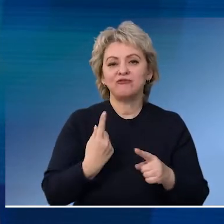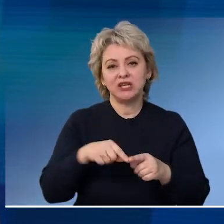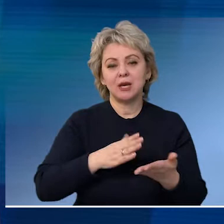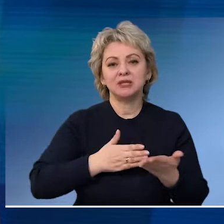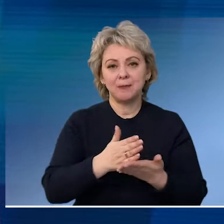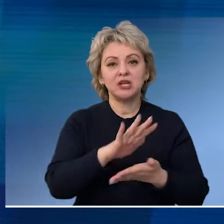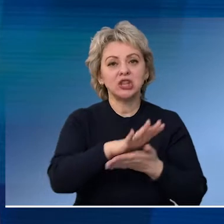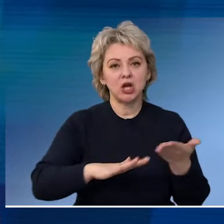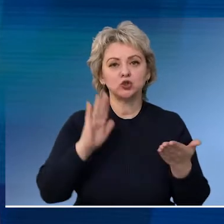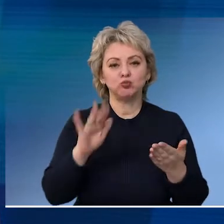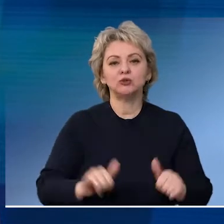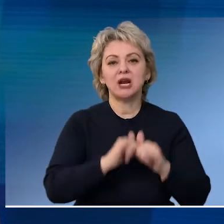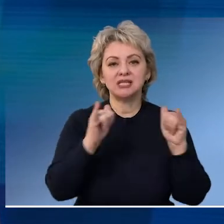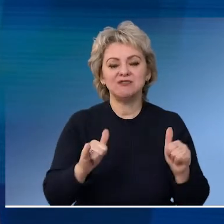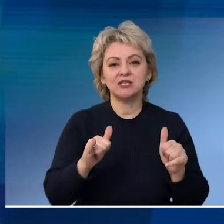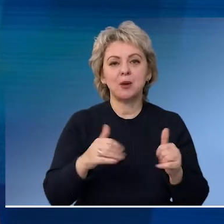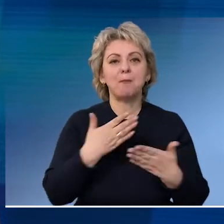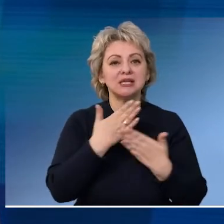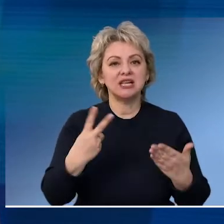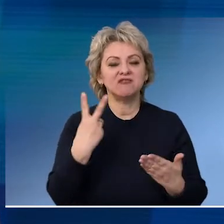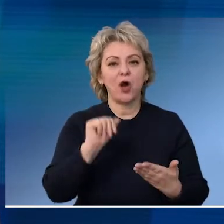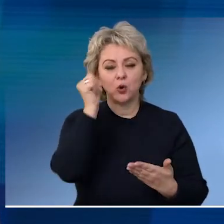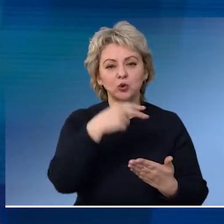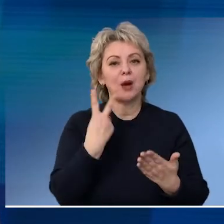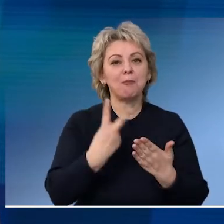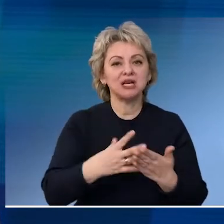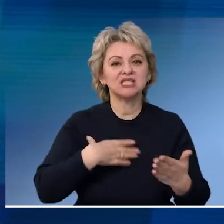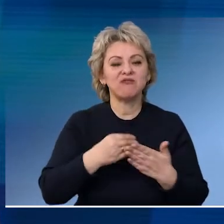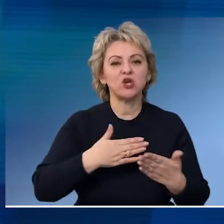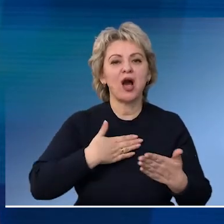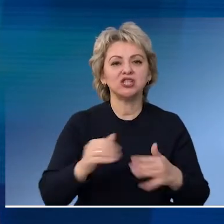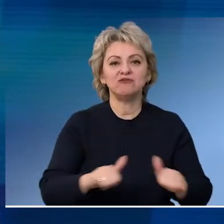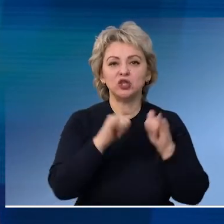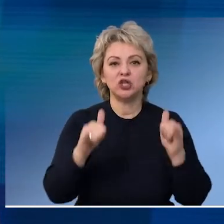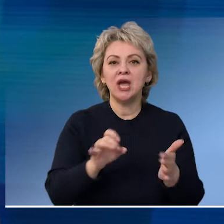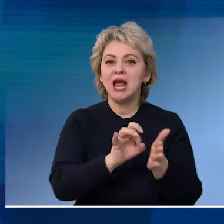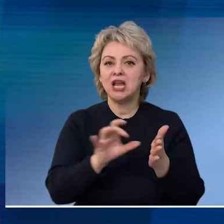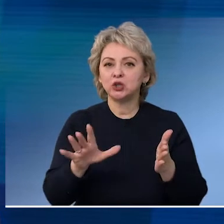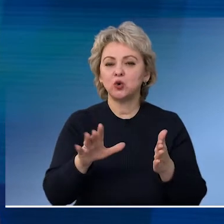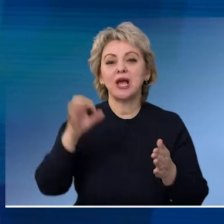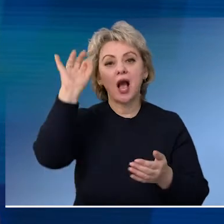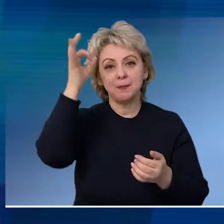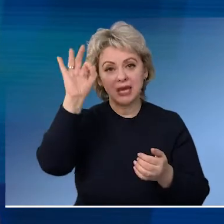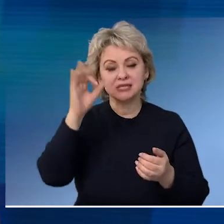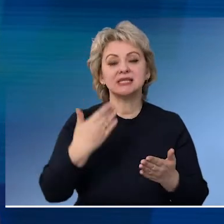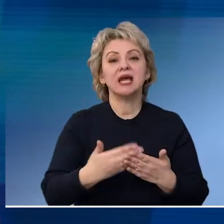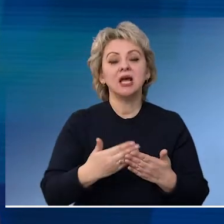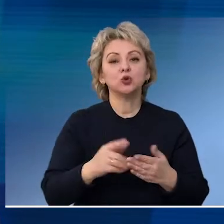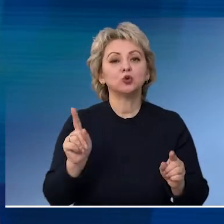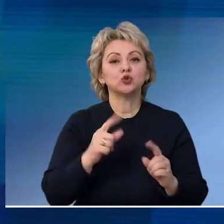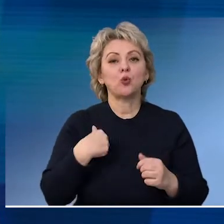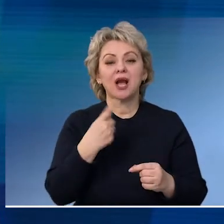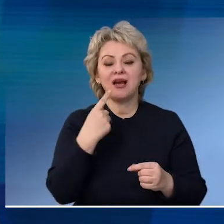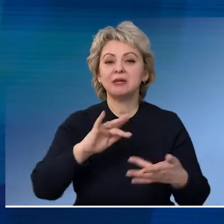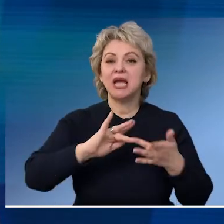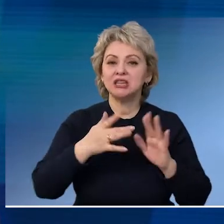безусловно, мы в этом направлении и дальше будем развиваться. Последние 2 года показывает свой активный рост электронная коммерция, да,